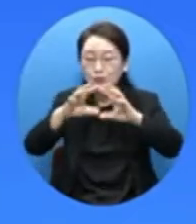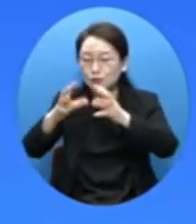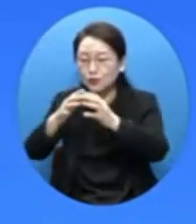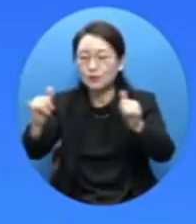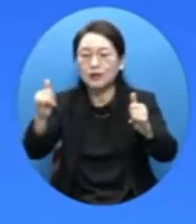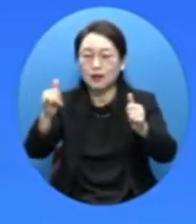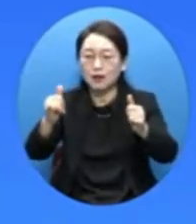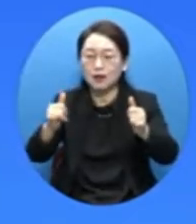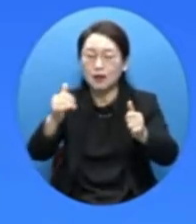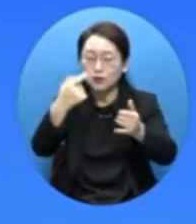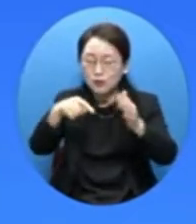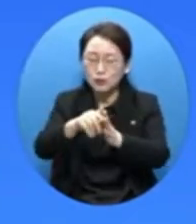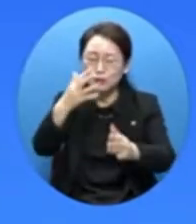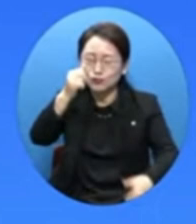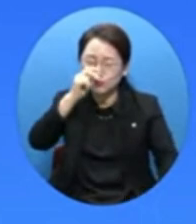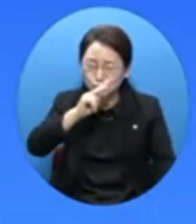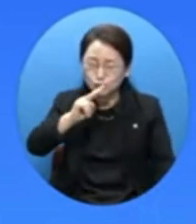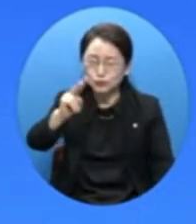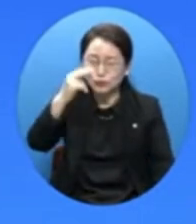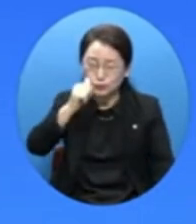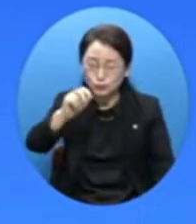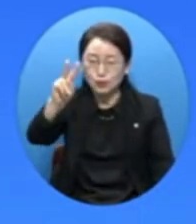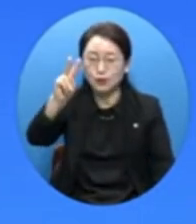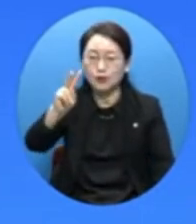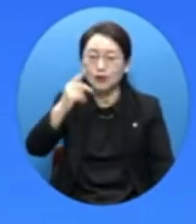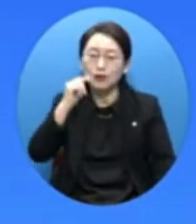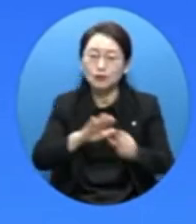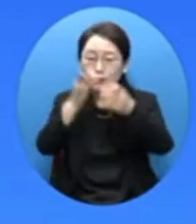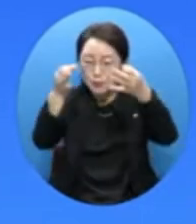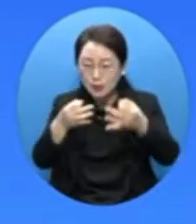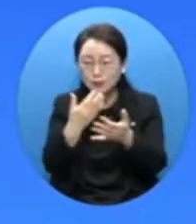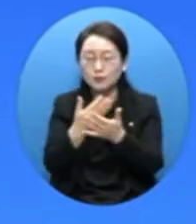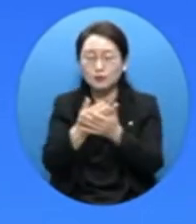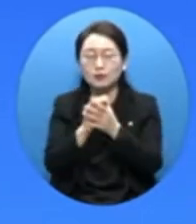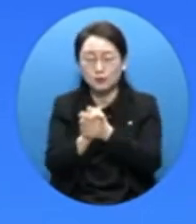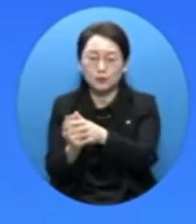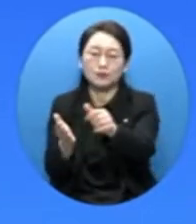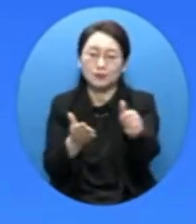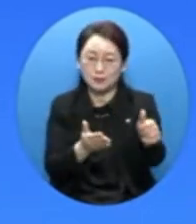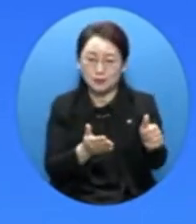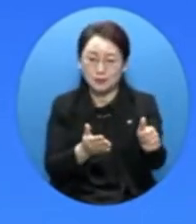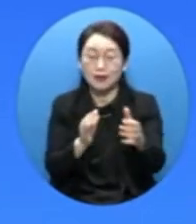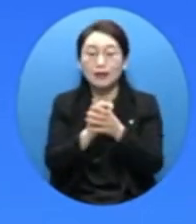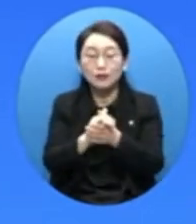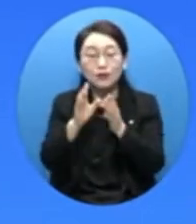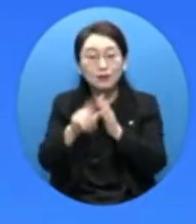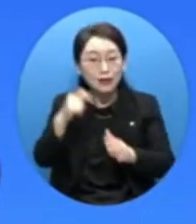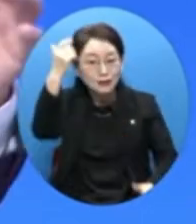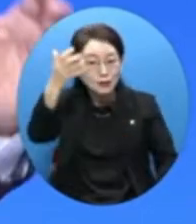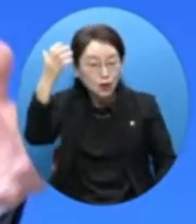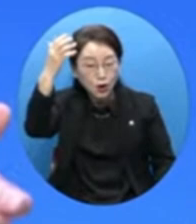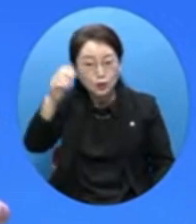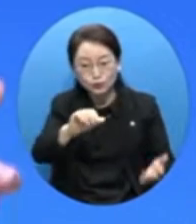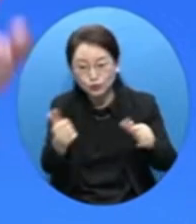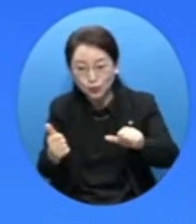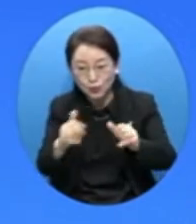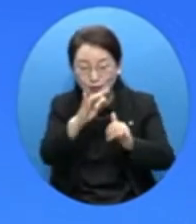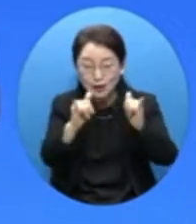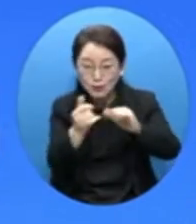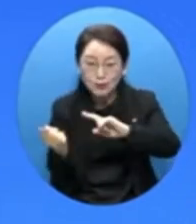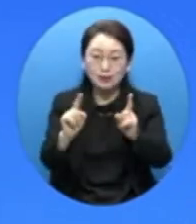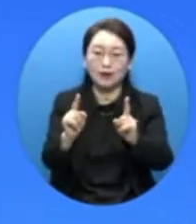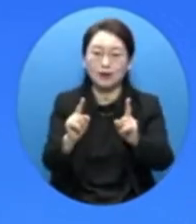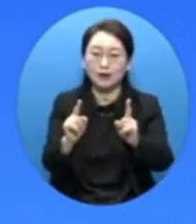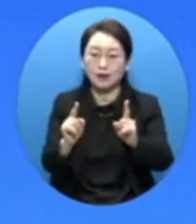나라를 위해서 주여 우리를 긍휼히 여겨 주옵소서 기도해야 되는 것입니다. 기도할 때 영적으로 죽었던 우리 가족이 살아나는